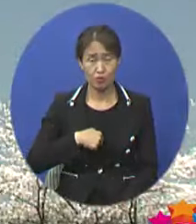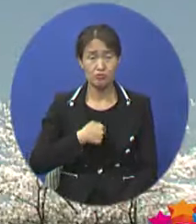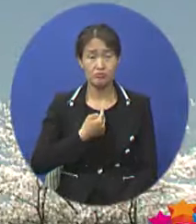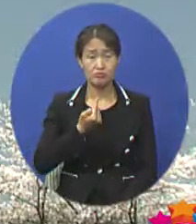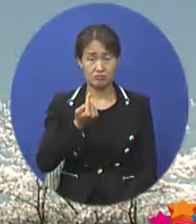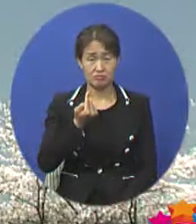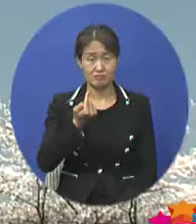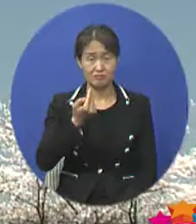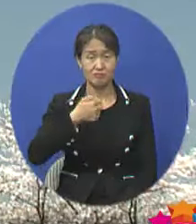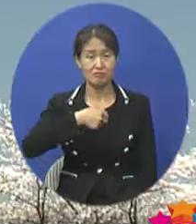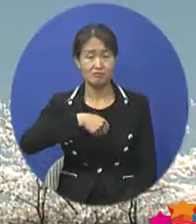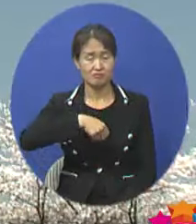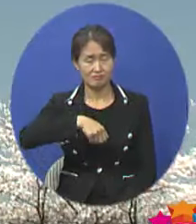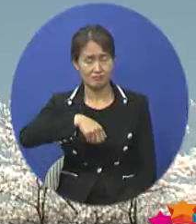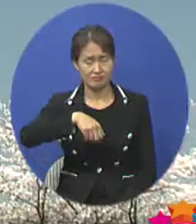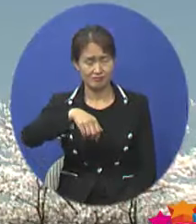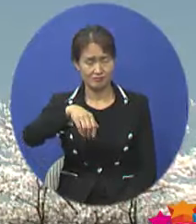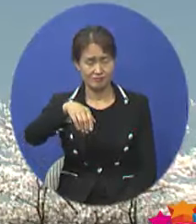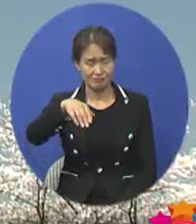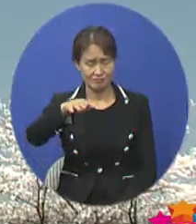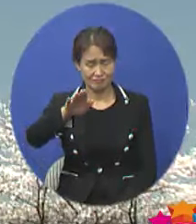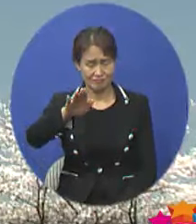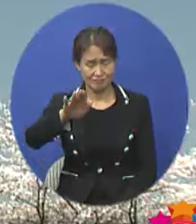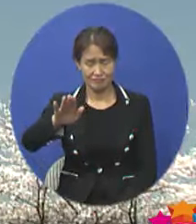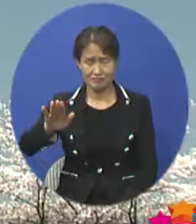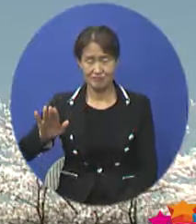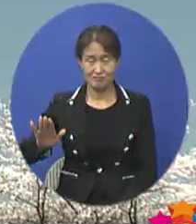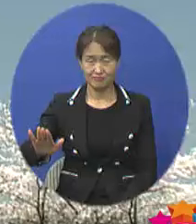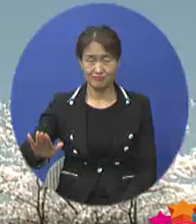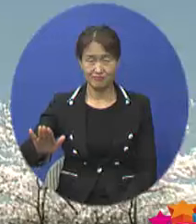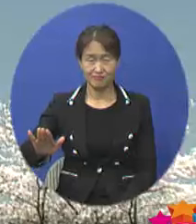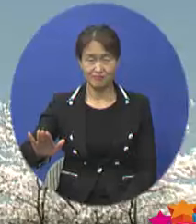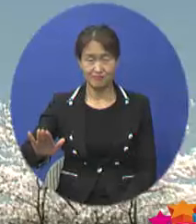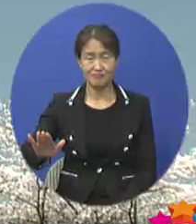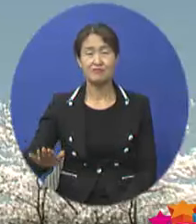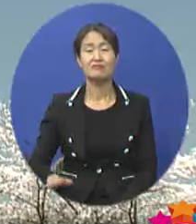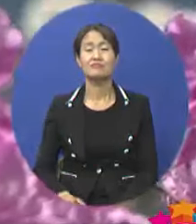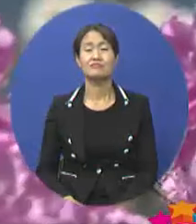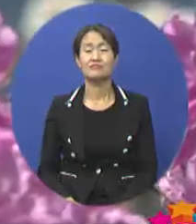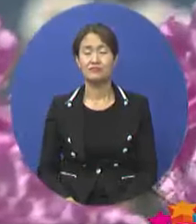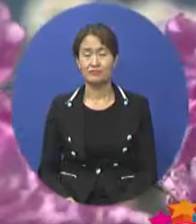나 홀로 간다